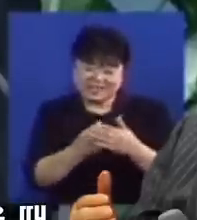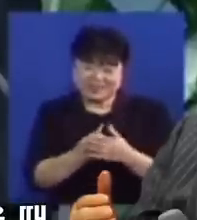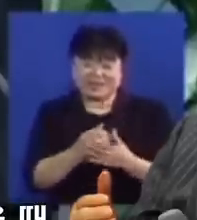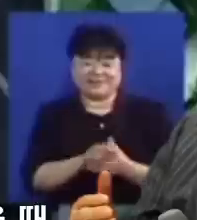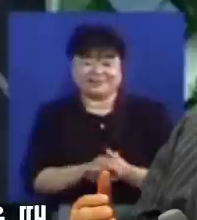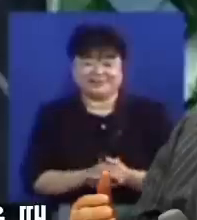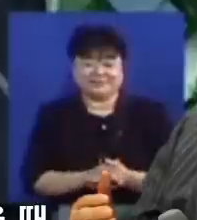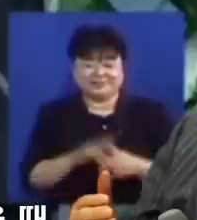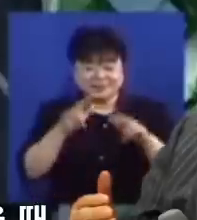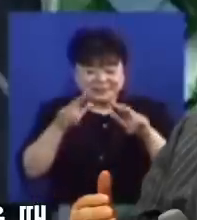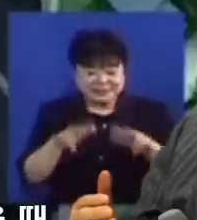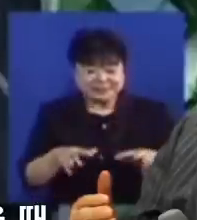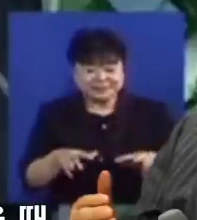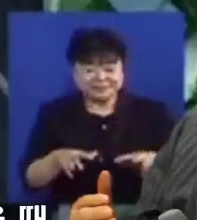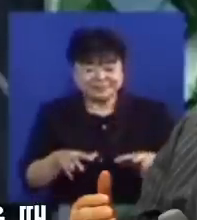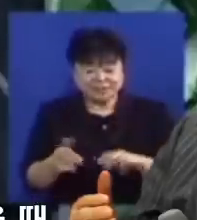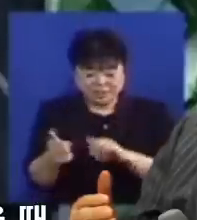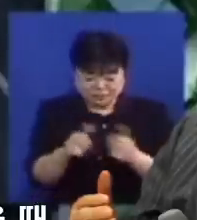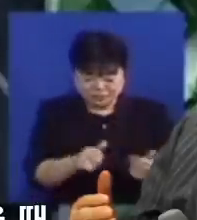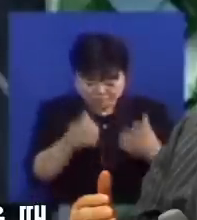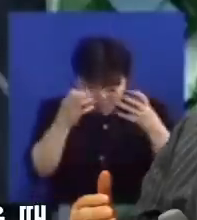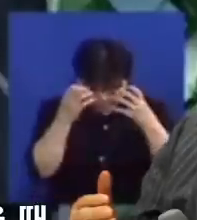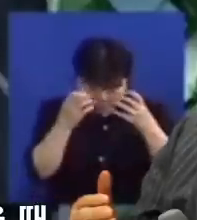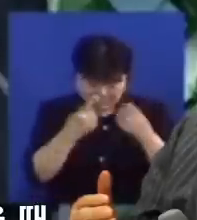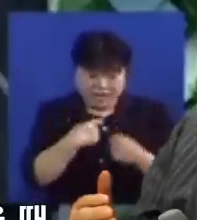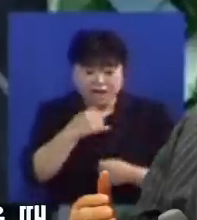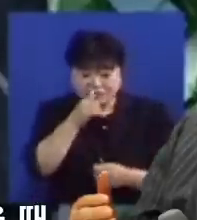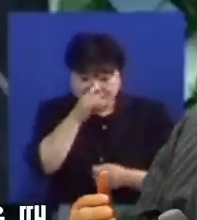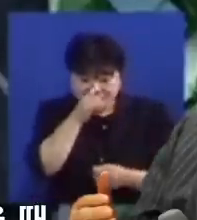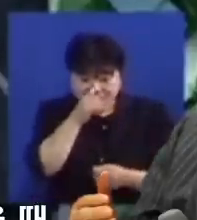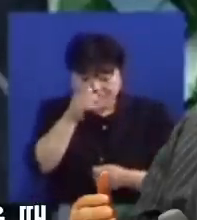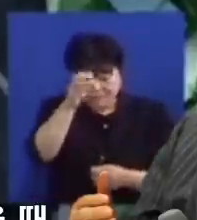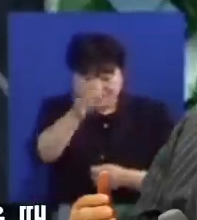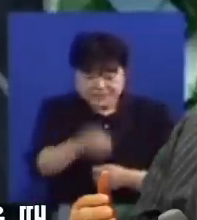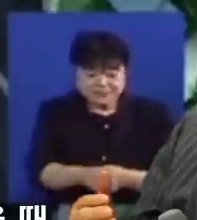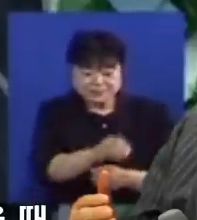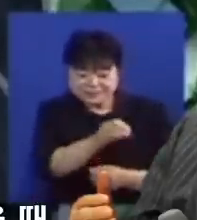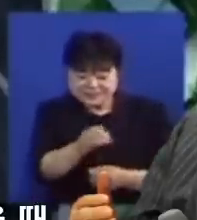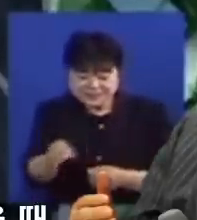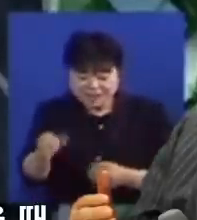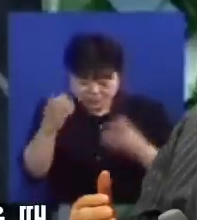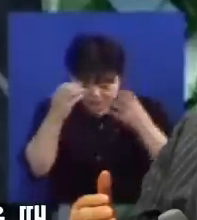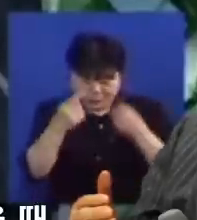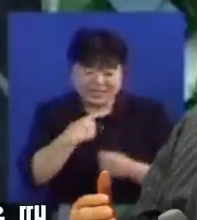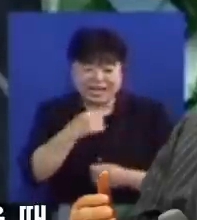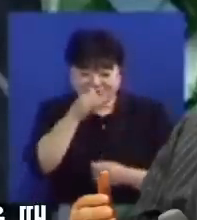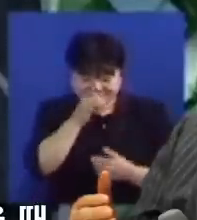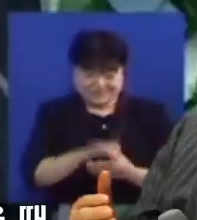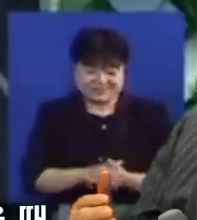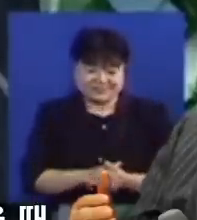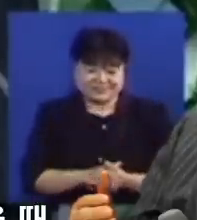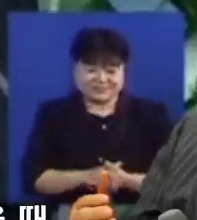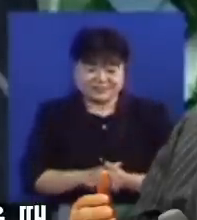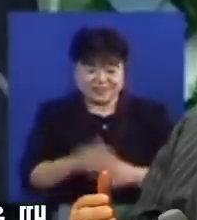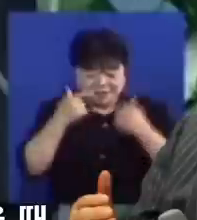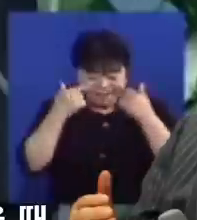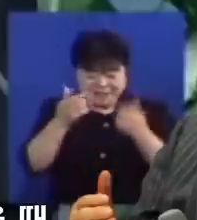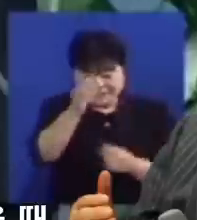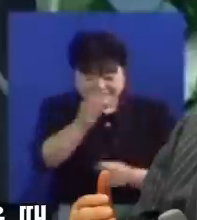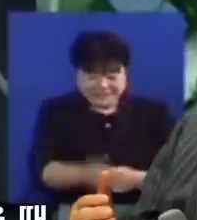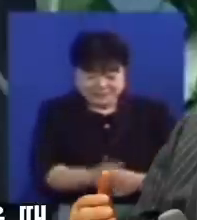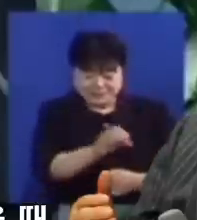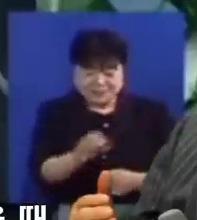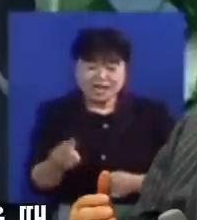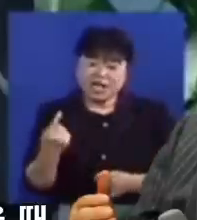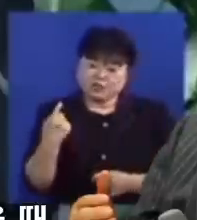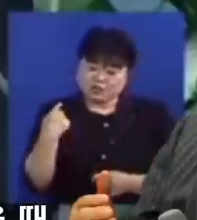것입니다. 지금은 죽음의 고통을 당하고 십자가의 고통을 당한다 할지라도 반드시 십자가